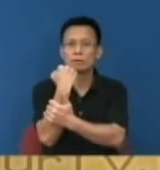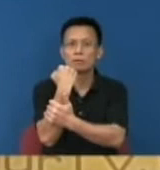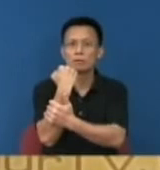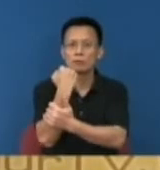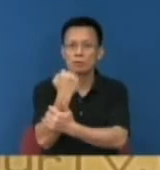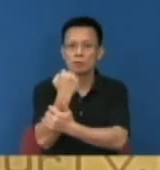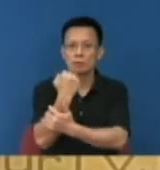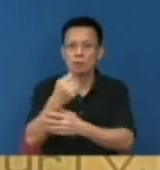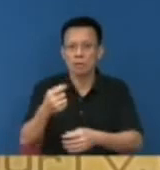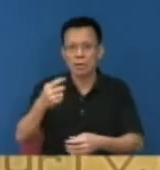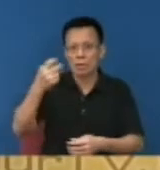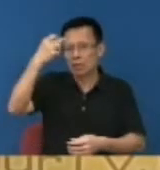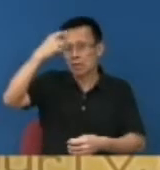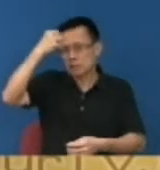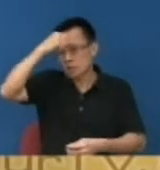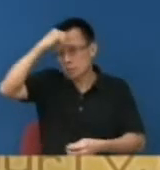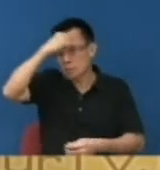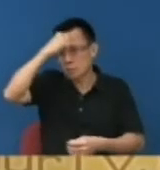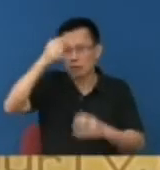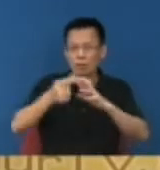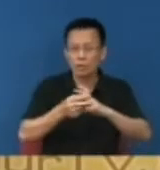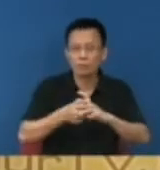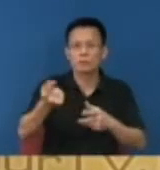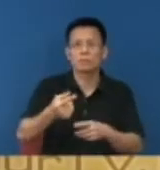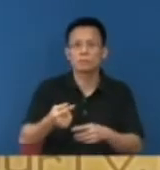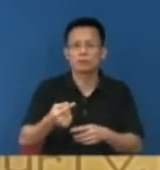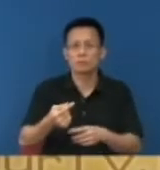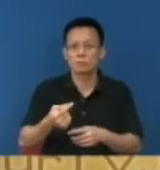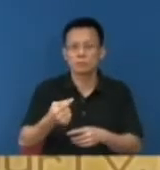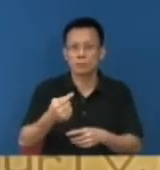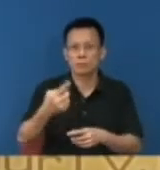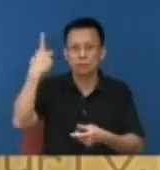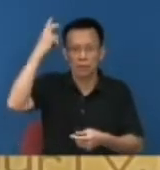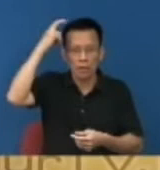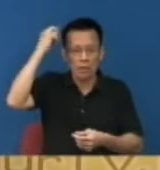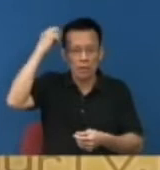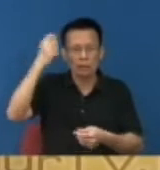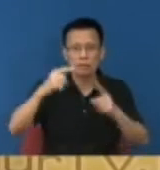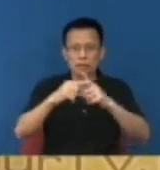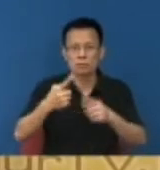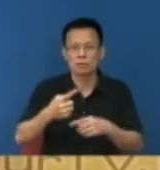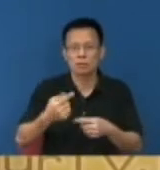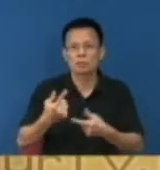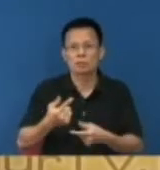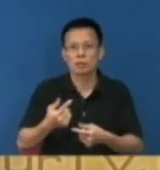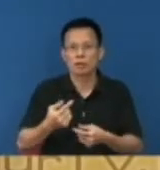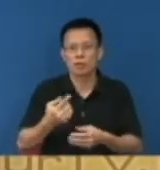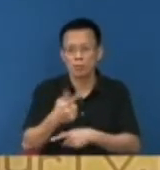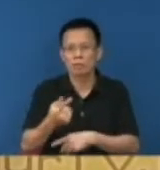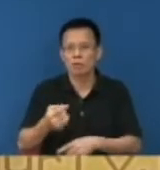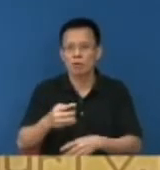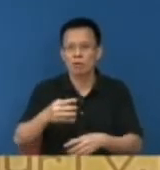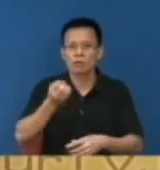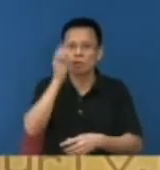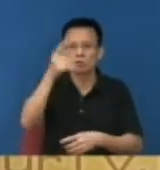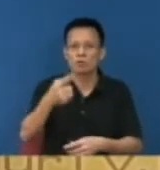甘地、昂山素姬、馬丁路德金，以至所有提倡和平、理性、非暴力嘅領袖，都唔